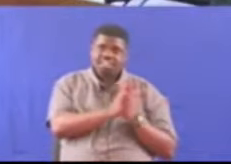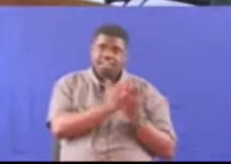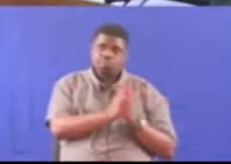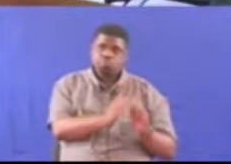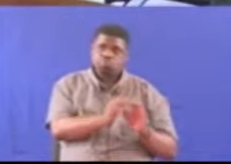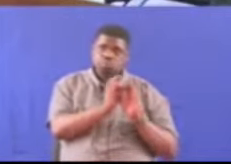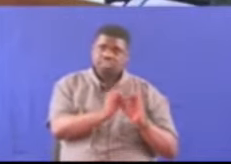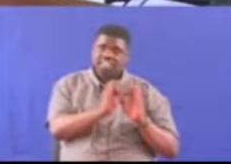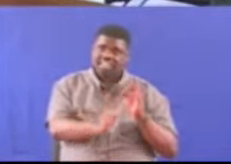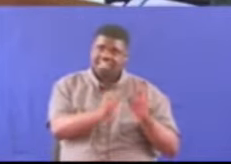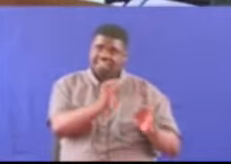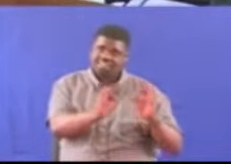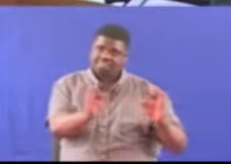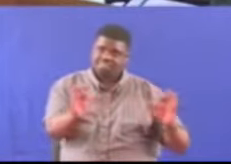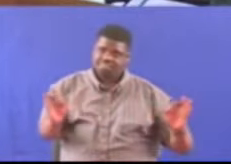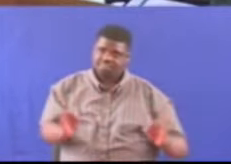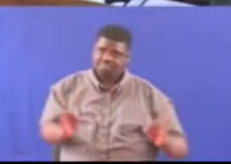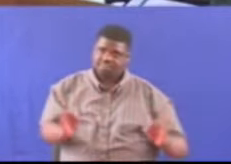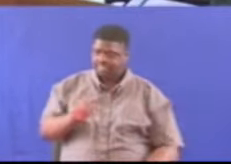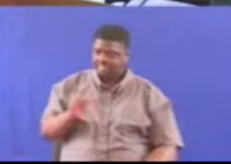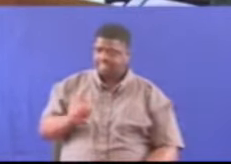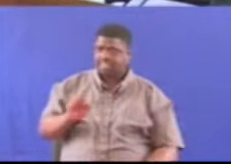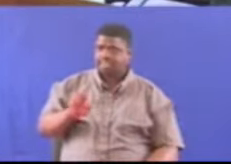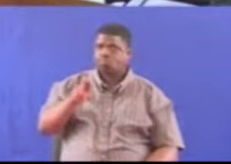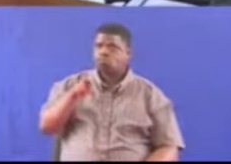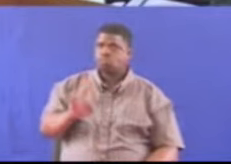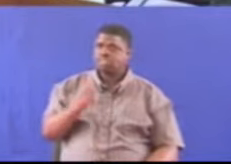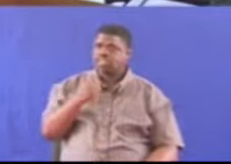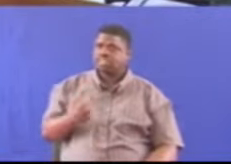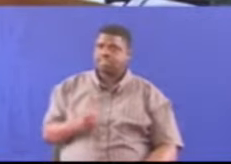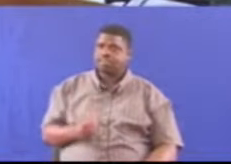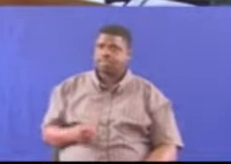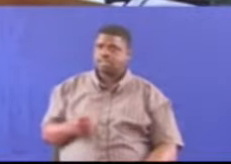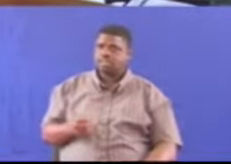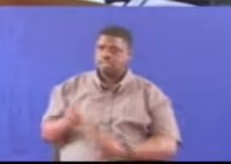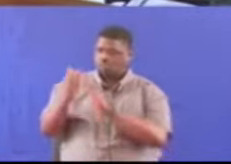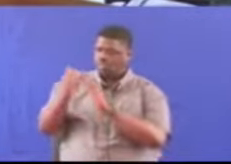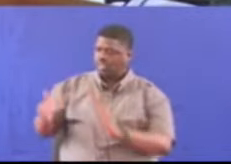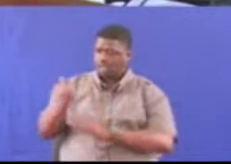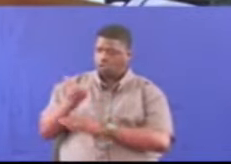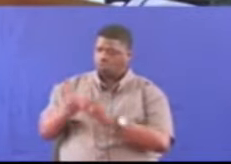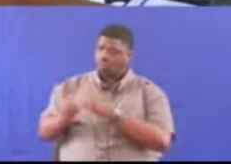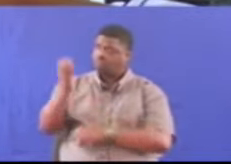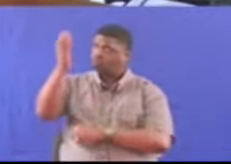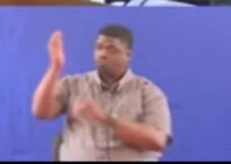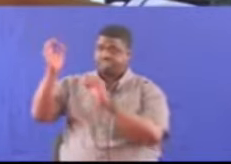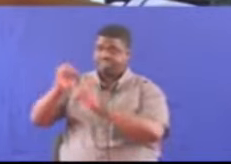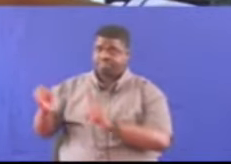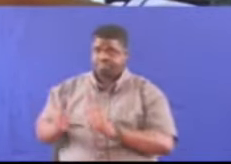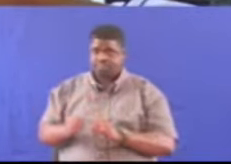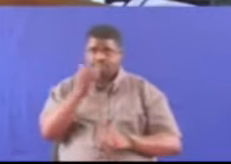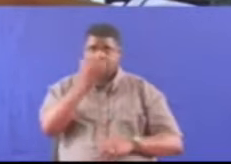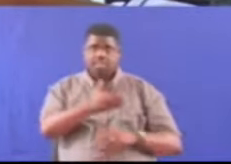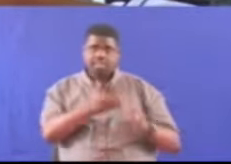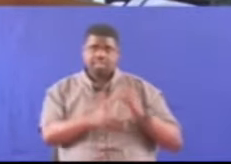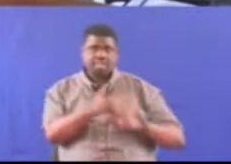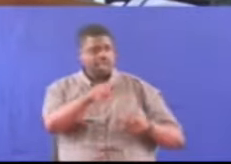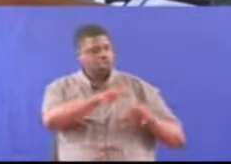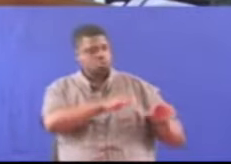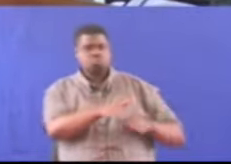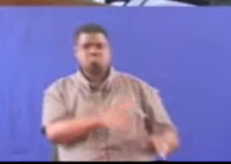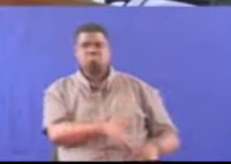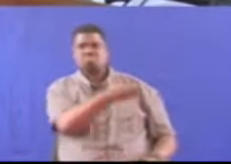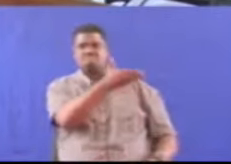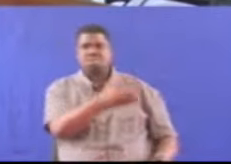cha Zaburi kinasema, Mungu asipoijenga nyumba, anaijenga anajisumbua bure,